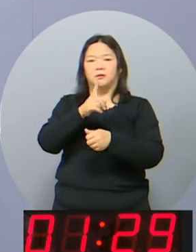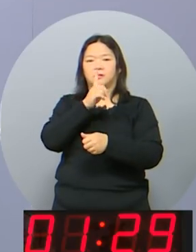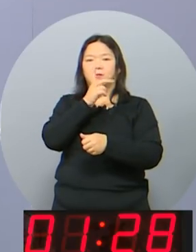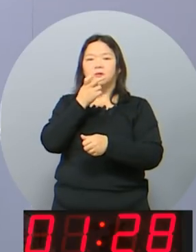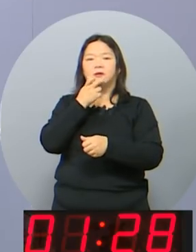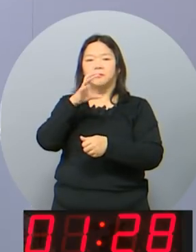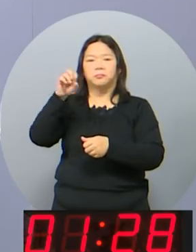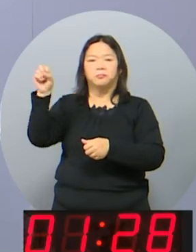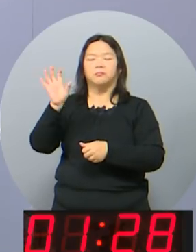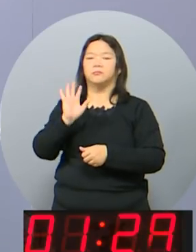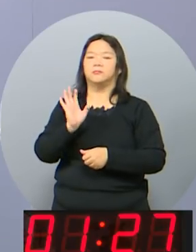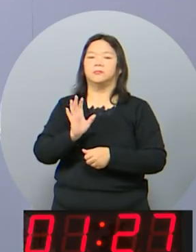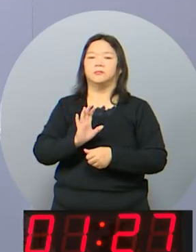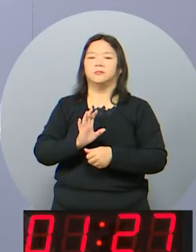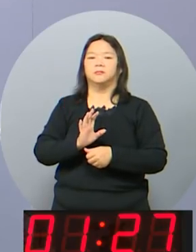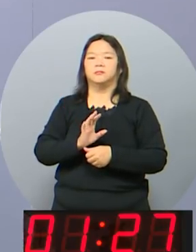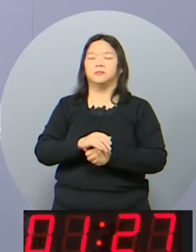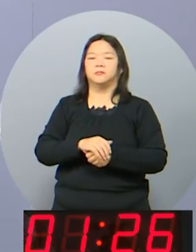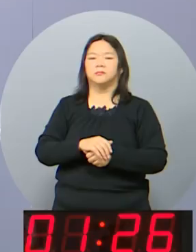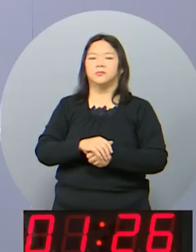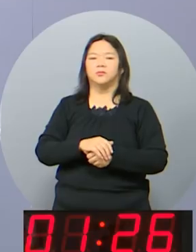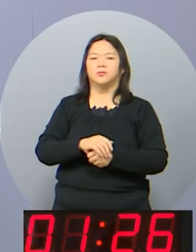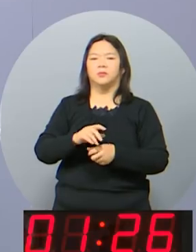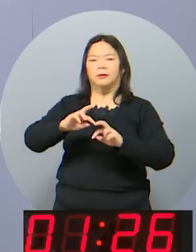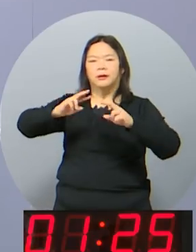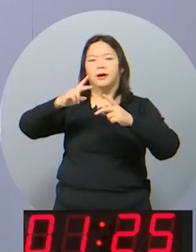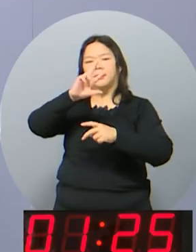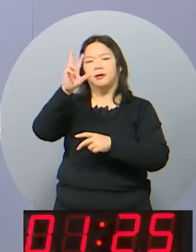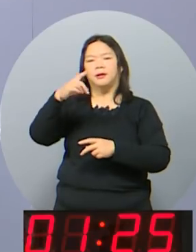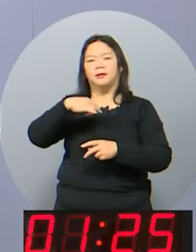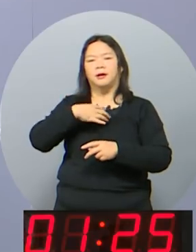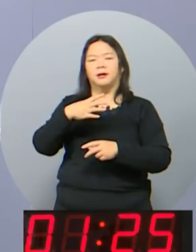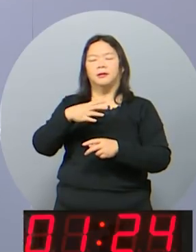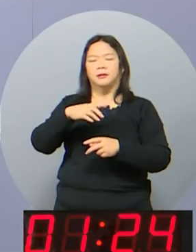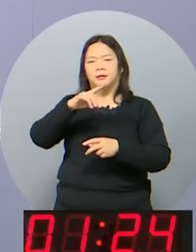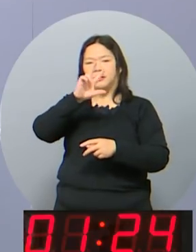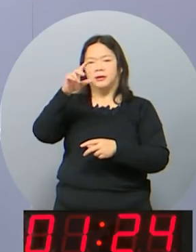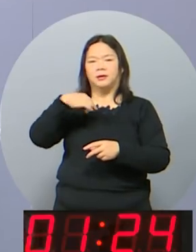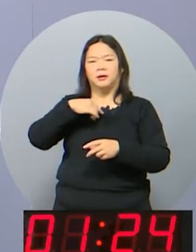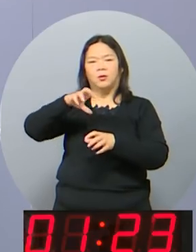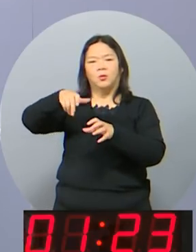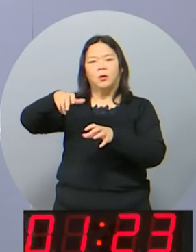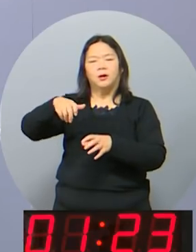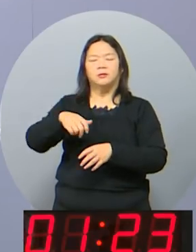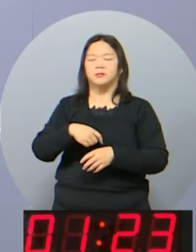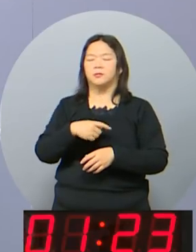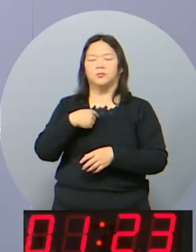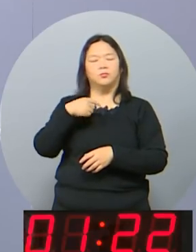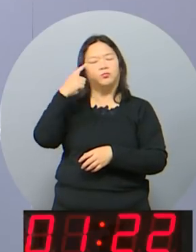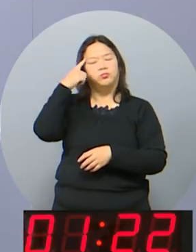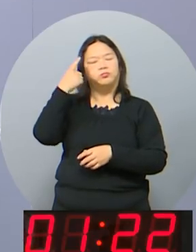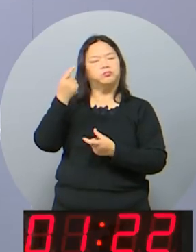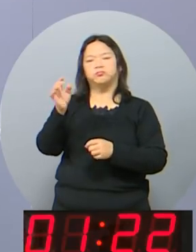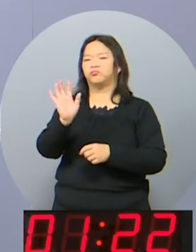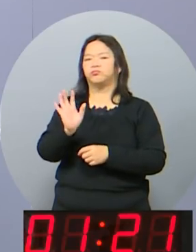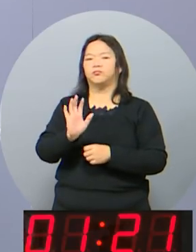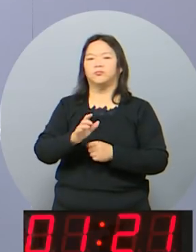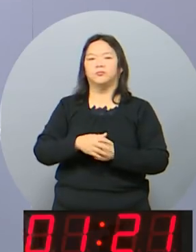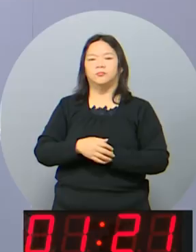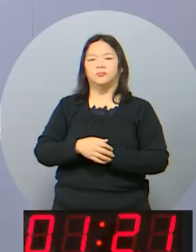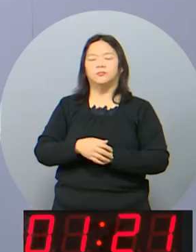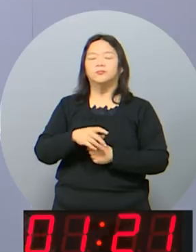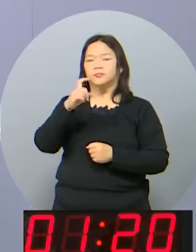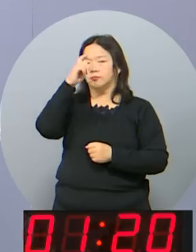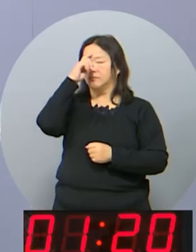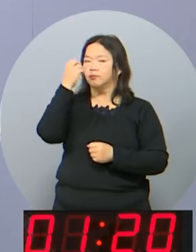去要做那么天然气，这是我唯一不能认定也不能认同。我也要求我们